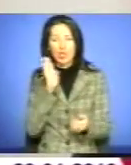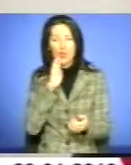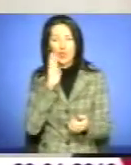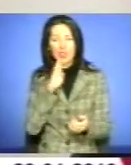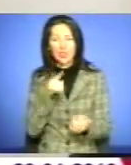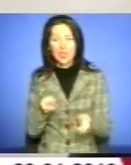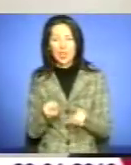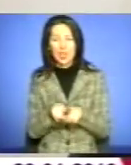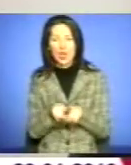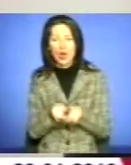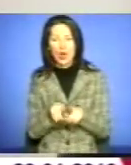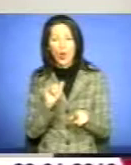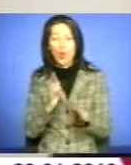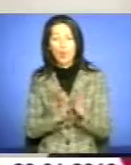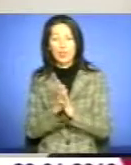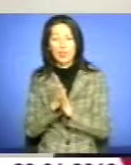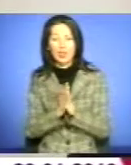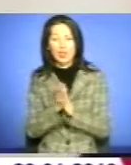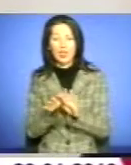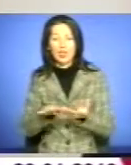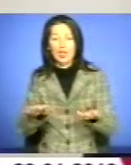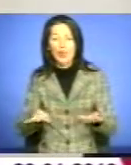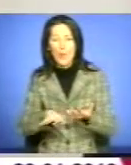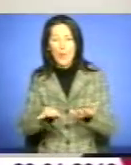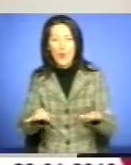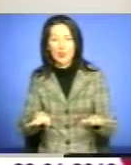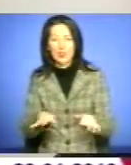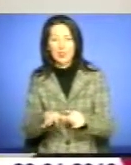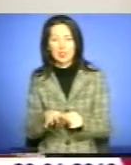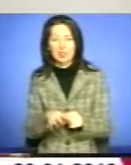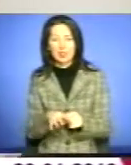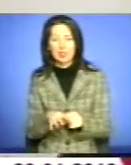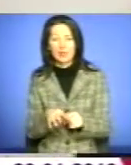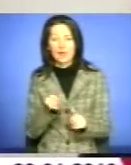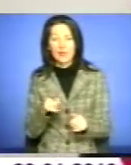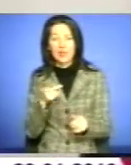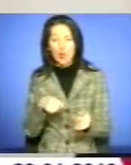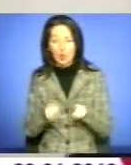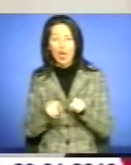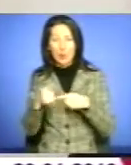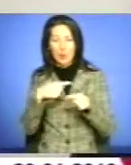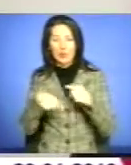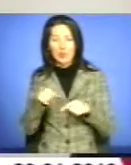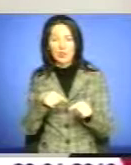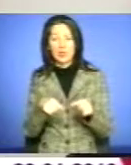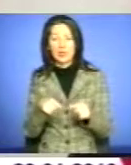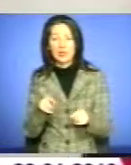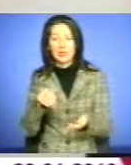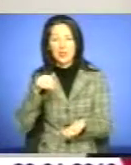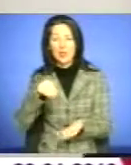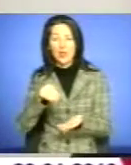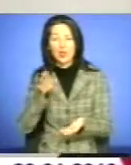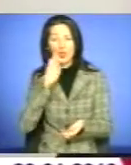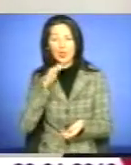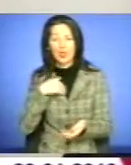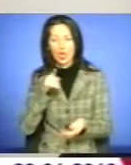І так у траві по-пластунськи він назад повернувся з пляшкою води, то я тут цілував